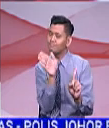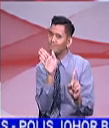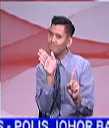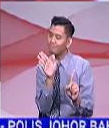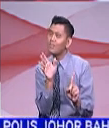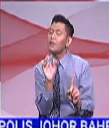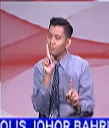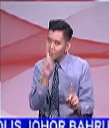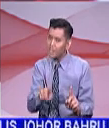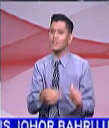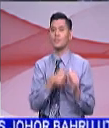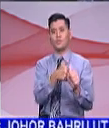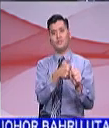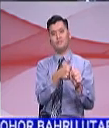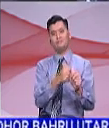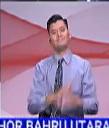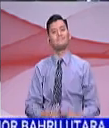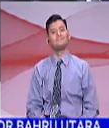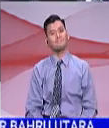dipatuhi.